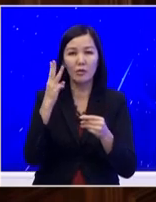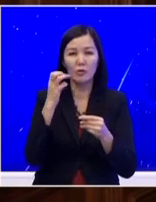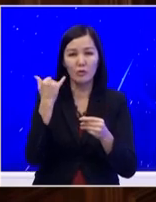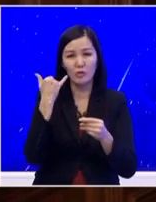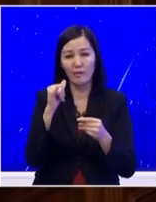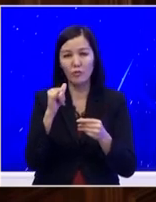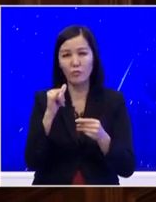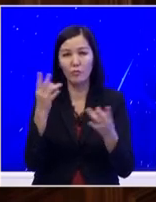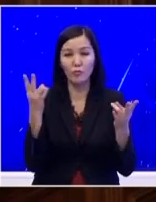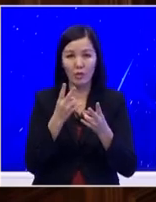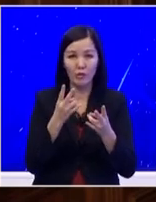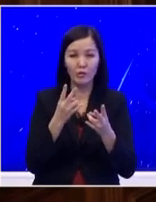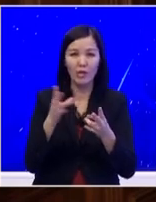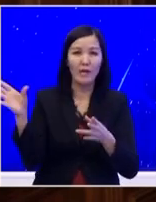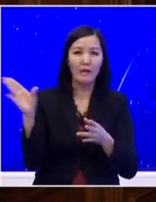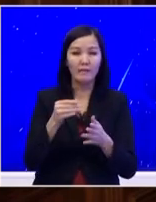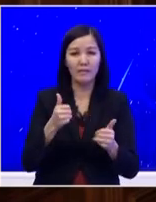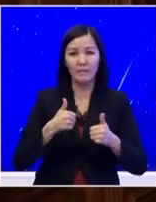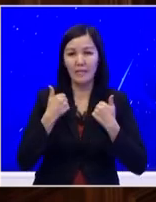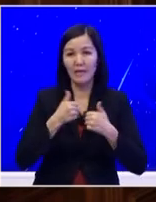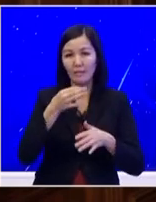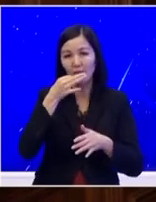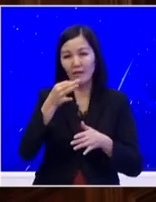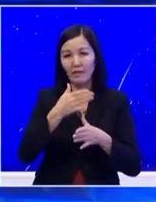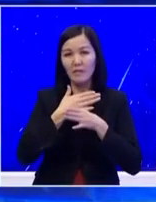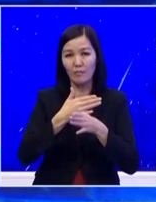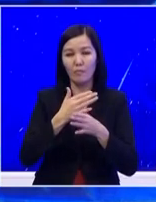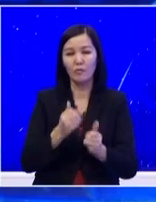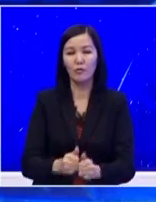звонков от нуждающихся и всем стараемся